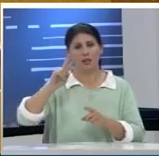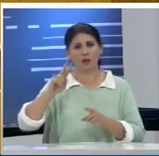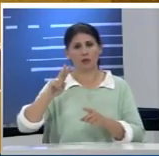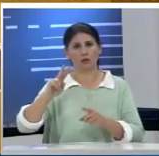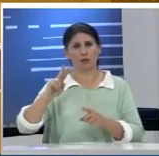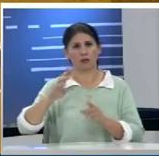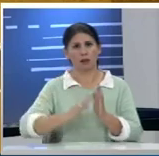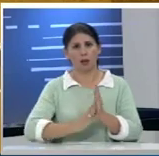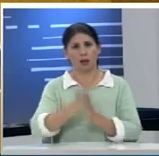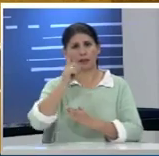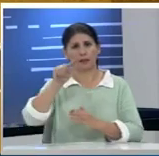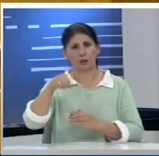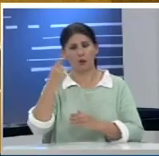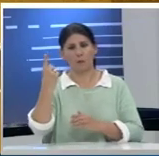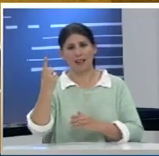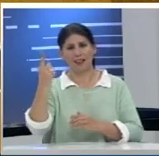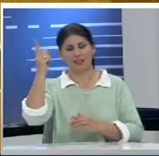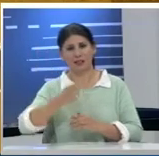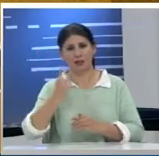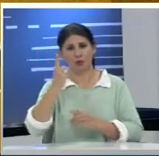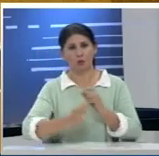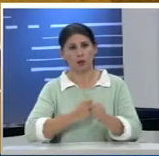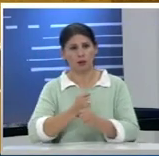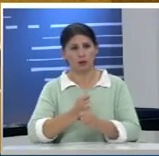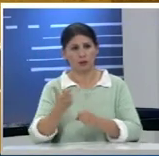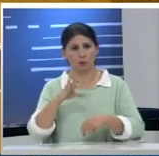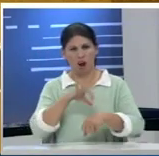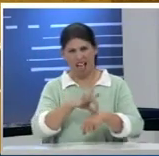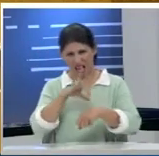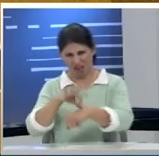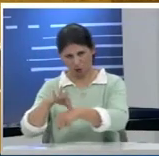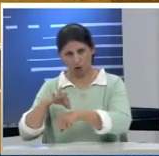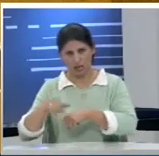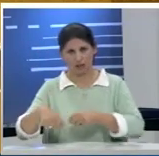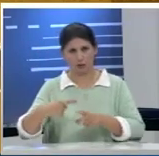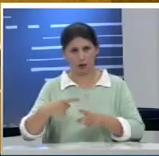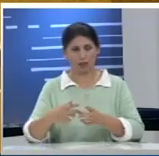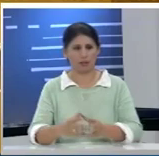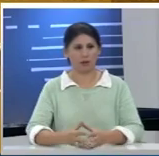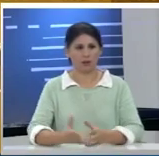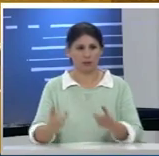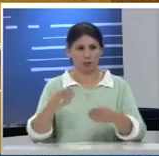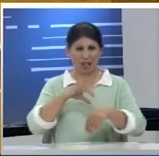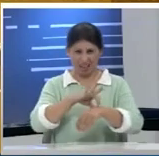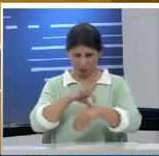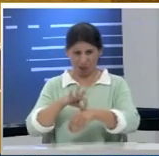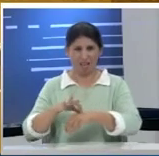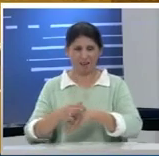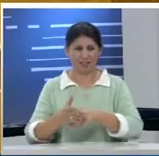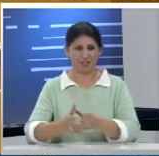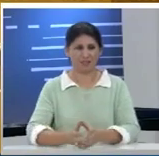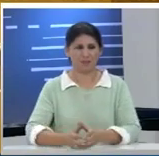αυξανόταν με 11,1% το χρόνο? Τόσο αρρωστάριδες είμαστε οι Έλληνες. Τόσο αρρωστάριδες